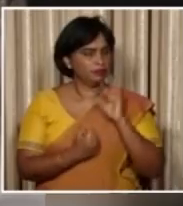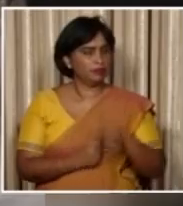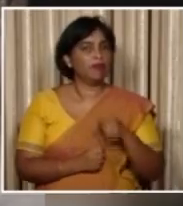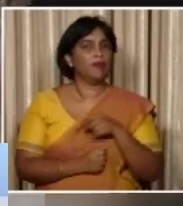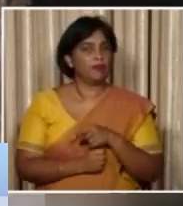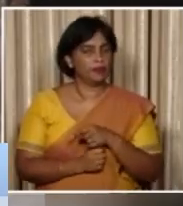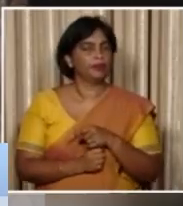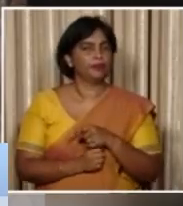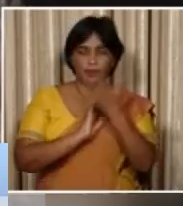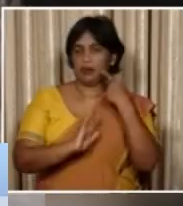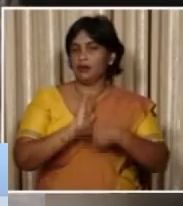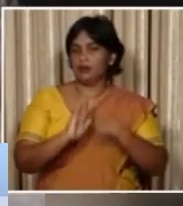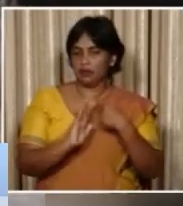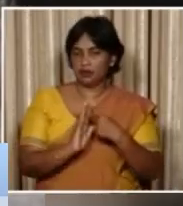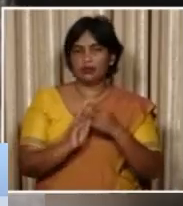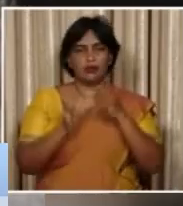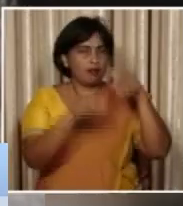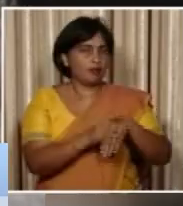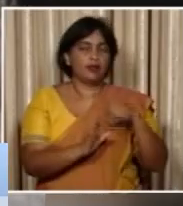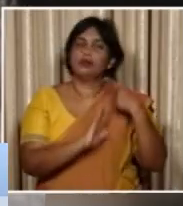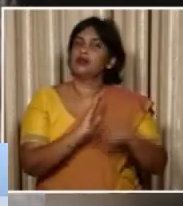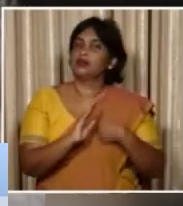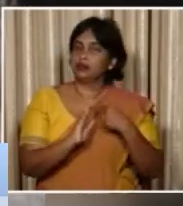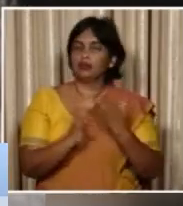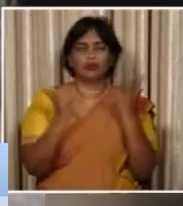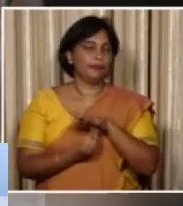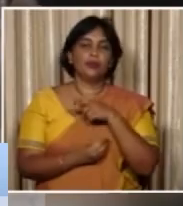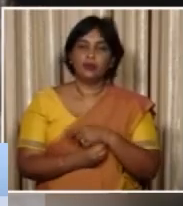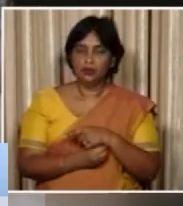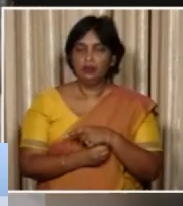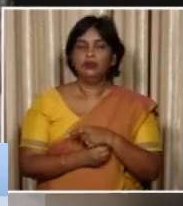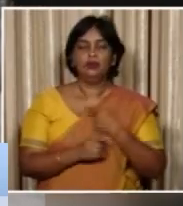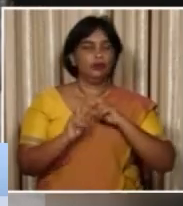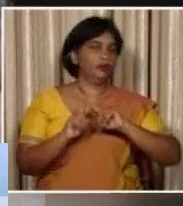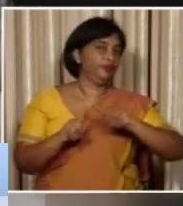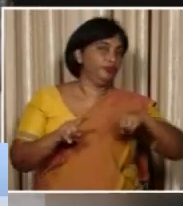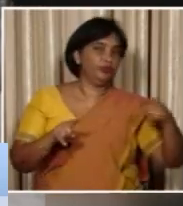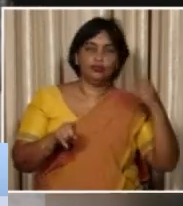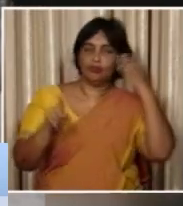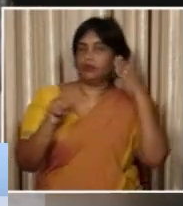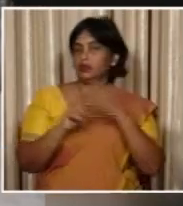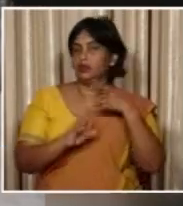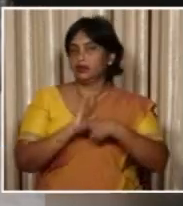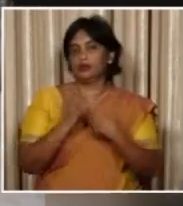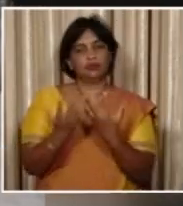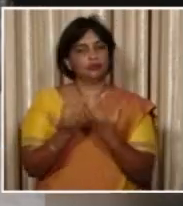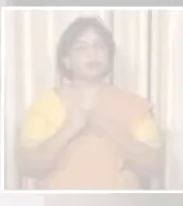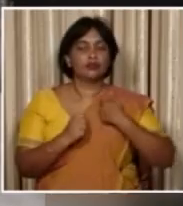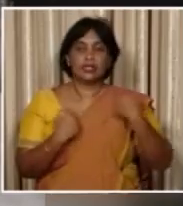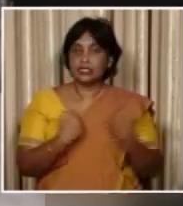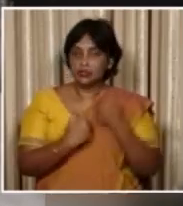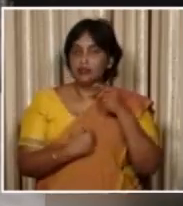මට බාර ගත්තේ ගිනිගත්තු රටක්, අපායට වැටුණු රටක්, හැකිලුණු ආර්ථිකයක්. වෙනත් කිසි කෙනෙක් ඒ වෙලාවේ රට බේරා ගැනීමේ